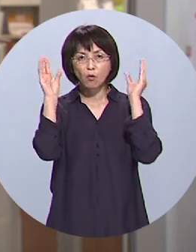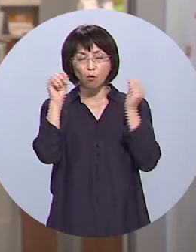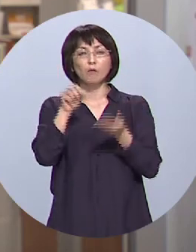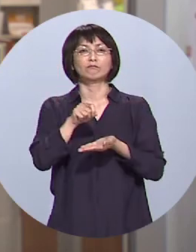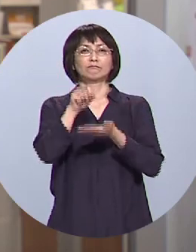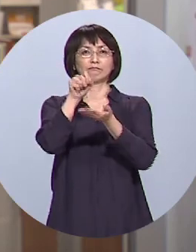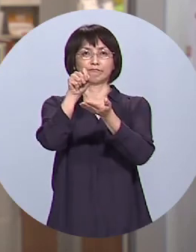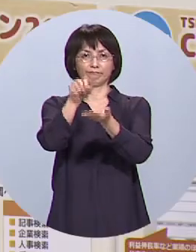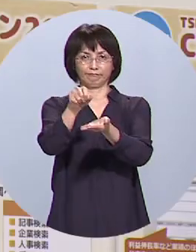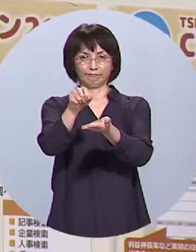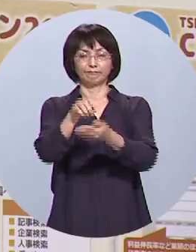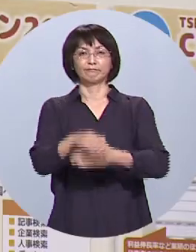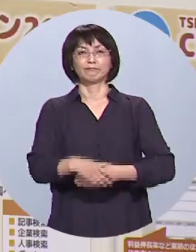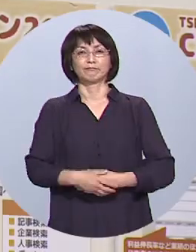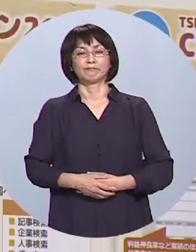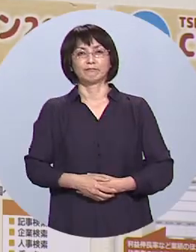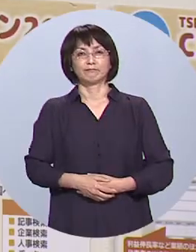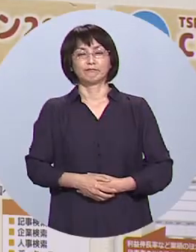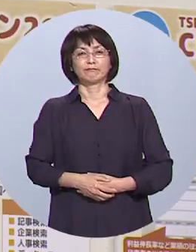しています。